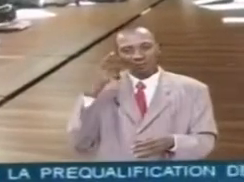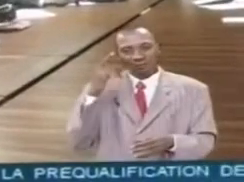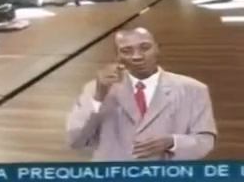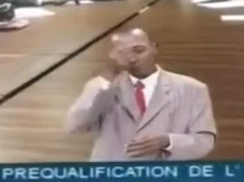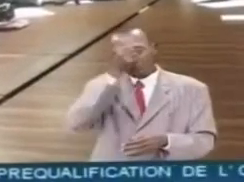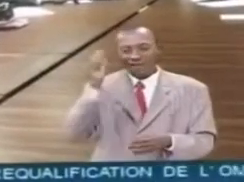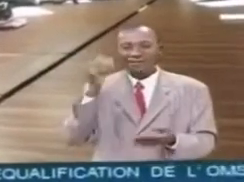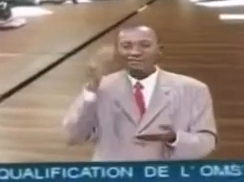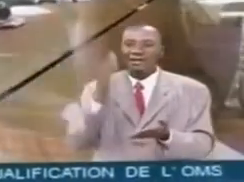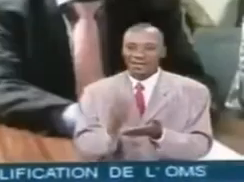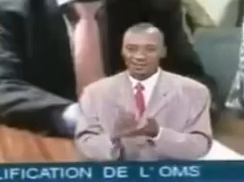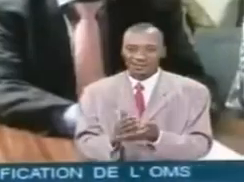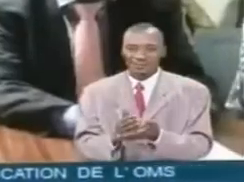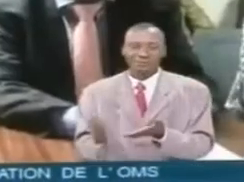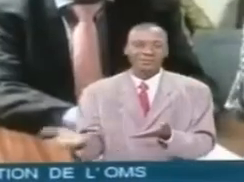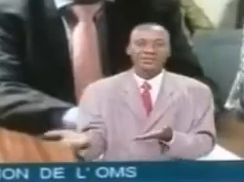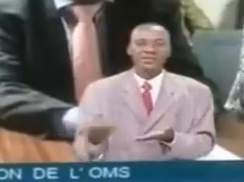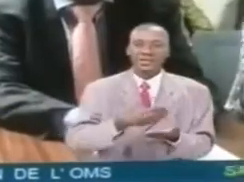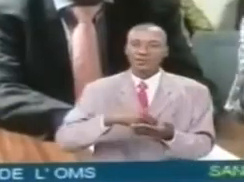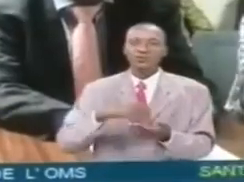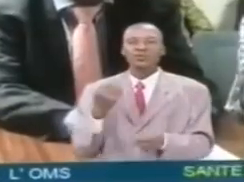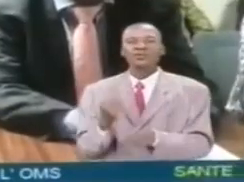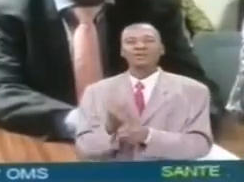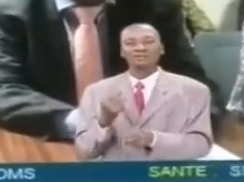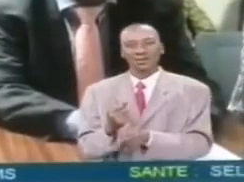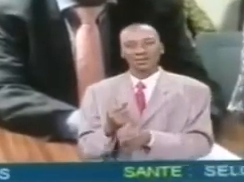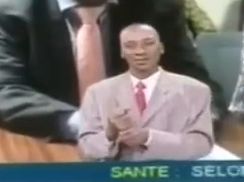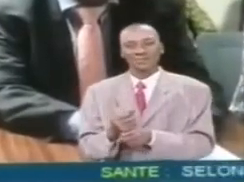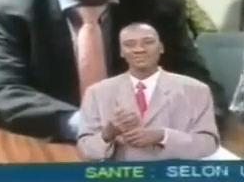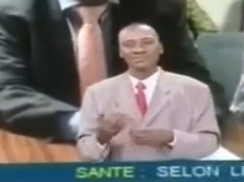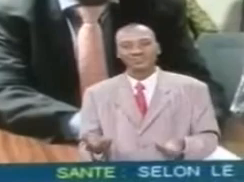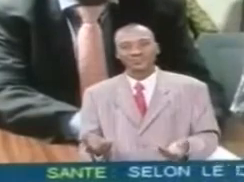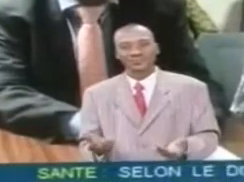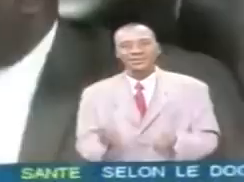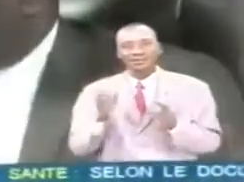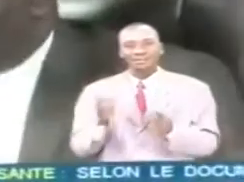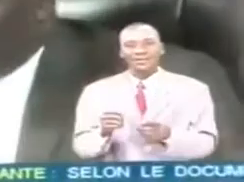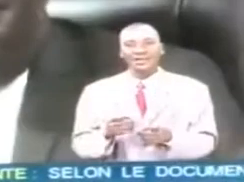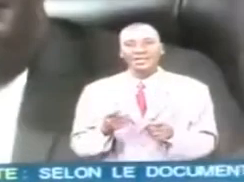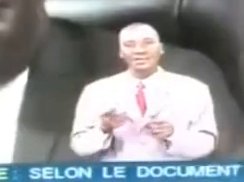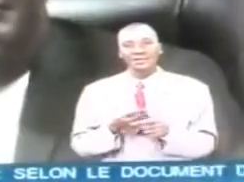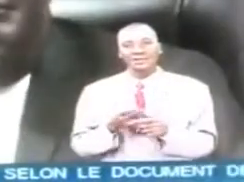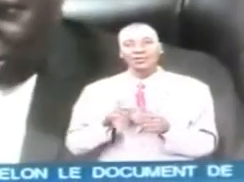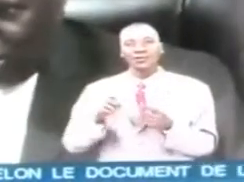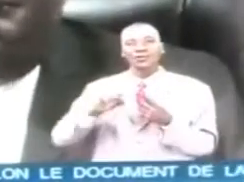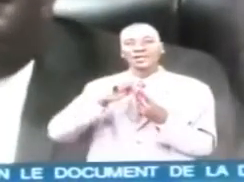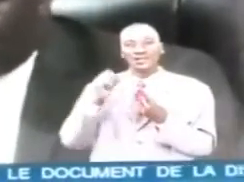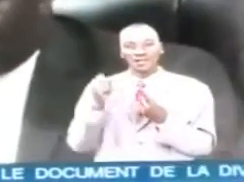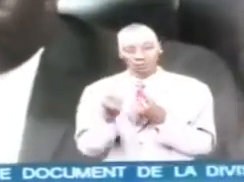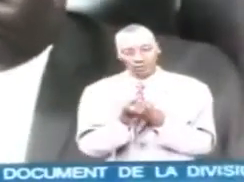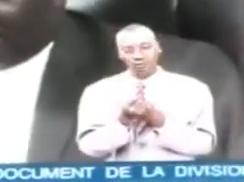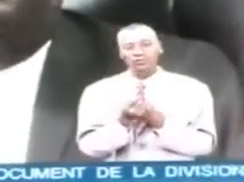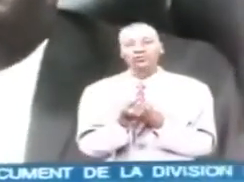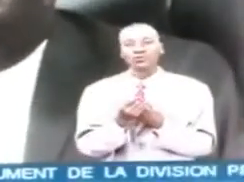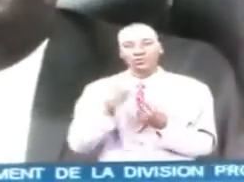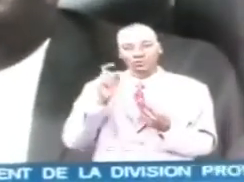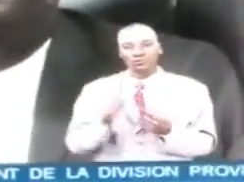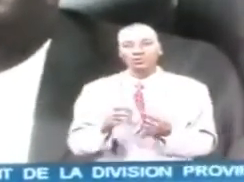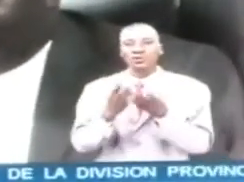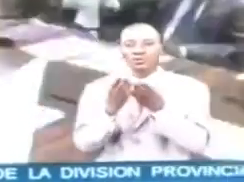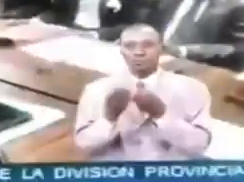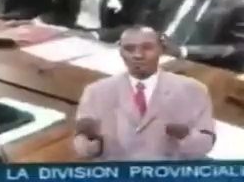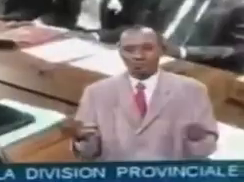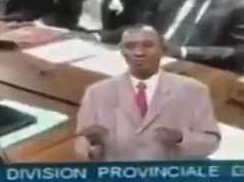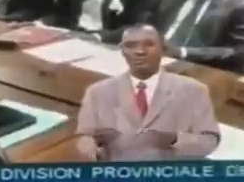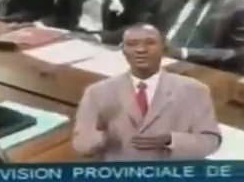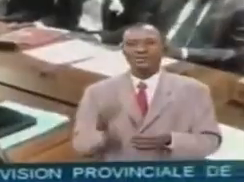ses interlocuteurs de la délégation syndicale de l'énergie que la situation devrait s'arranger très rapidement. À l'issue de cette rencontre, le